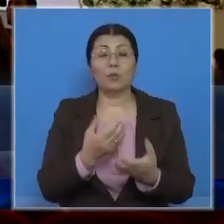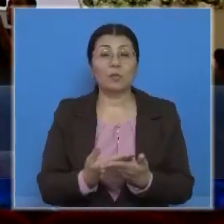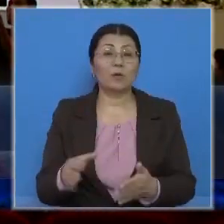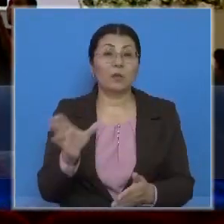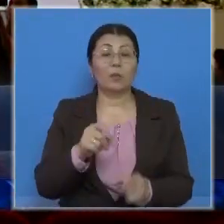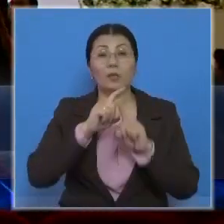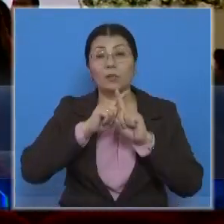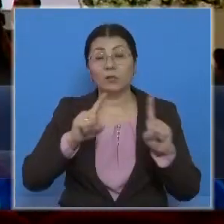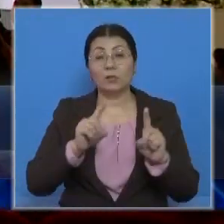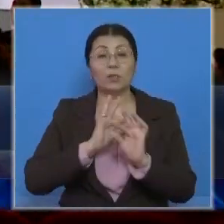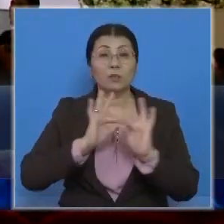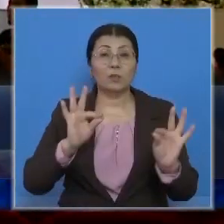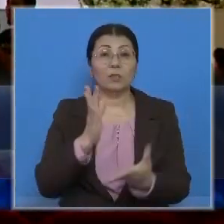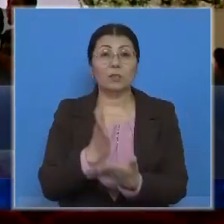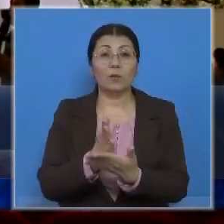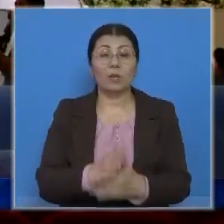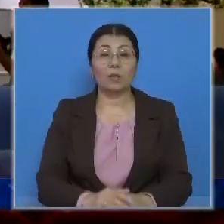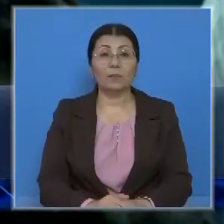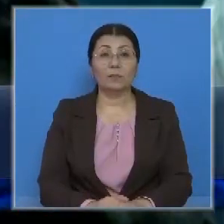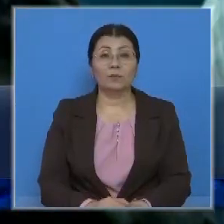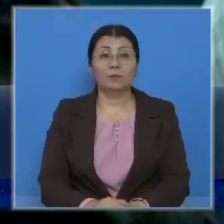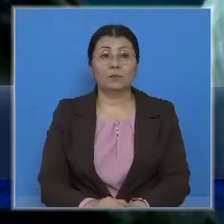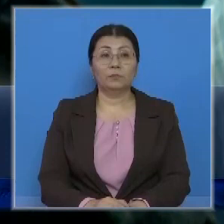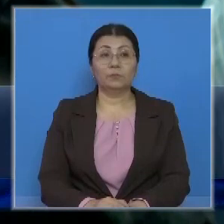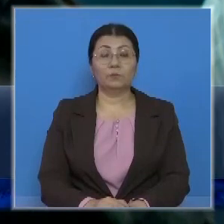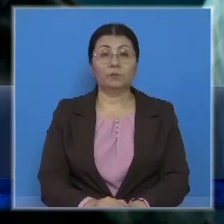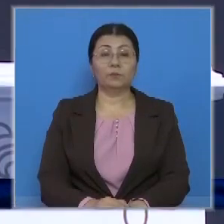істеудің артықшылықтары да жетерлік.